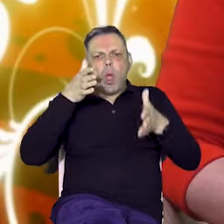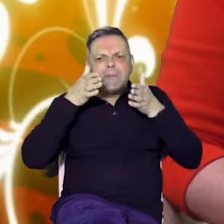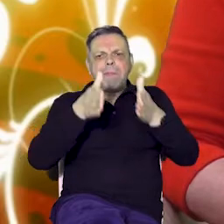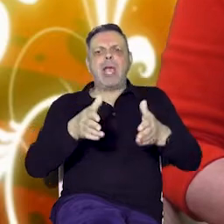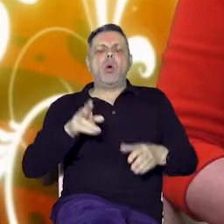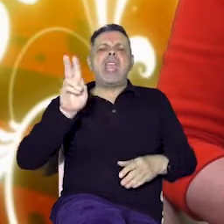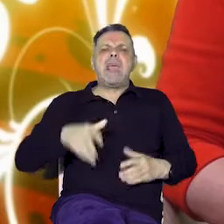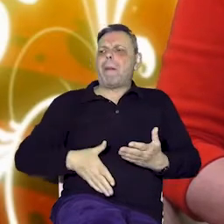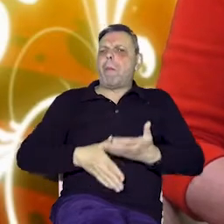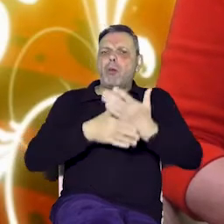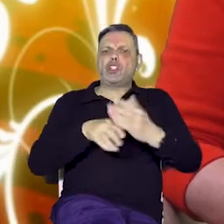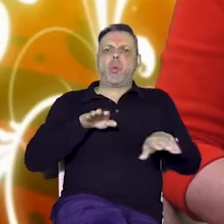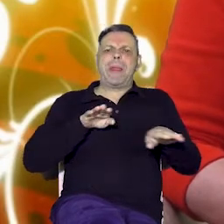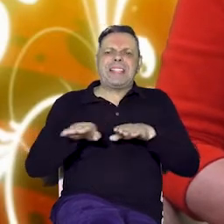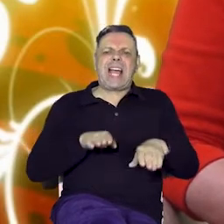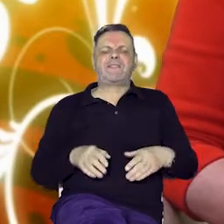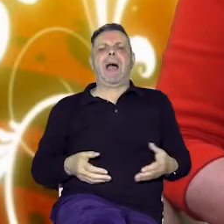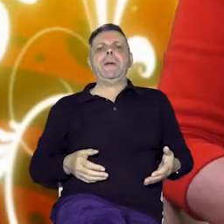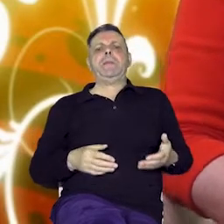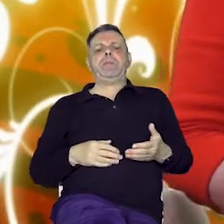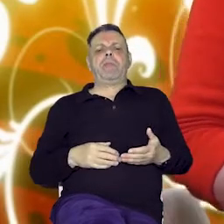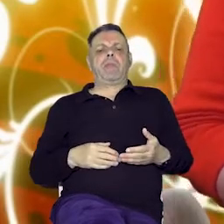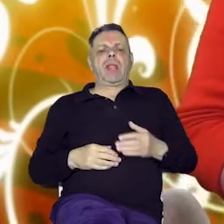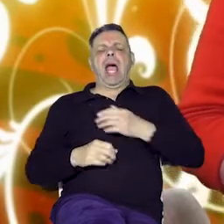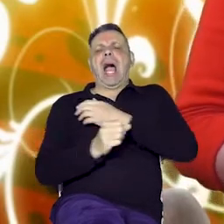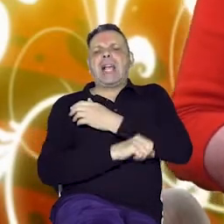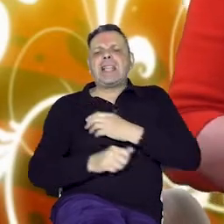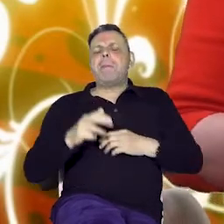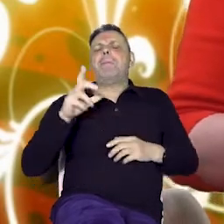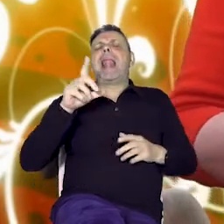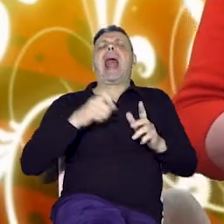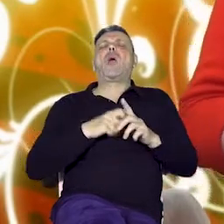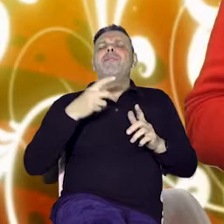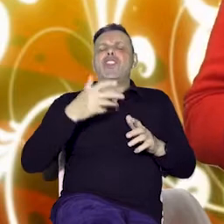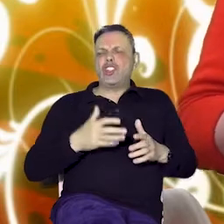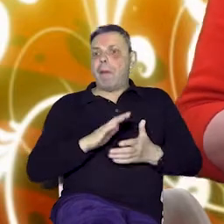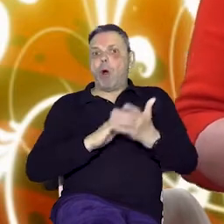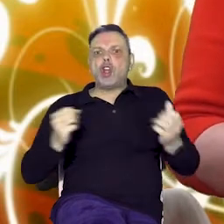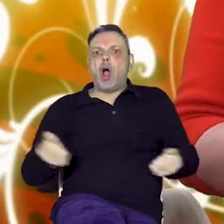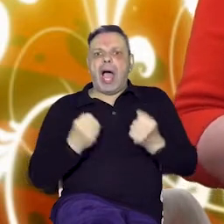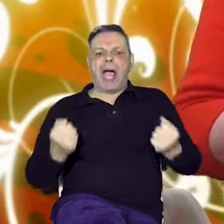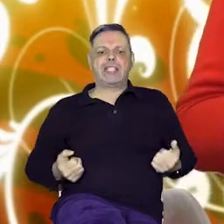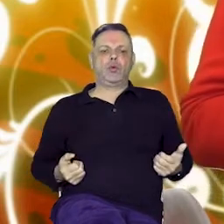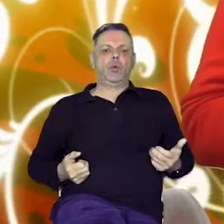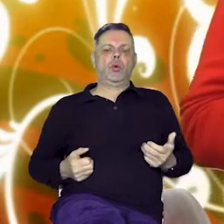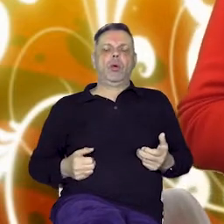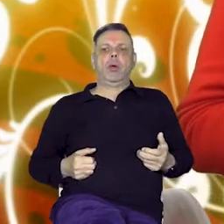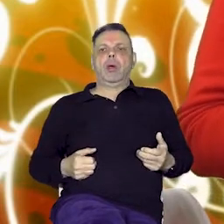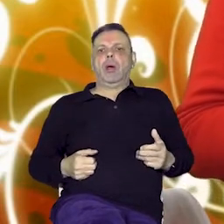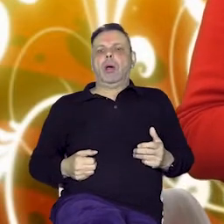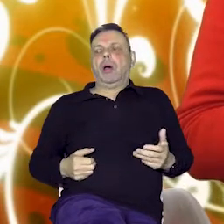Imamo podršku i ministarstva i akademik Jelaković je pokrenuo akciju Lov na tihog ubojicu. Mi ćemo